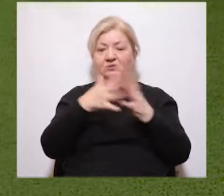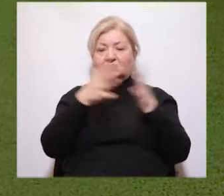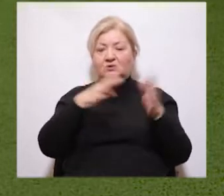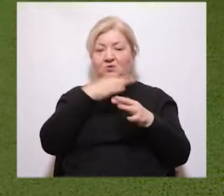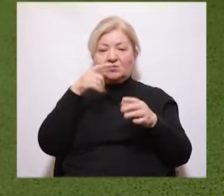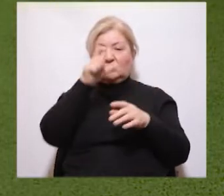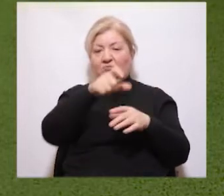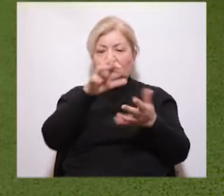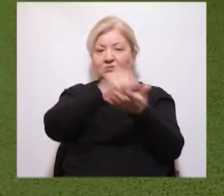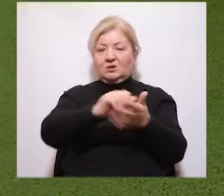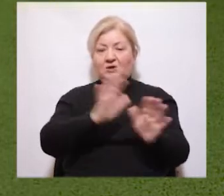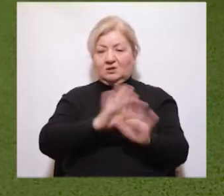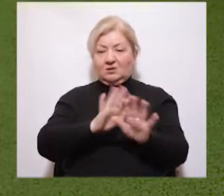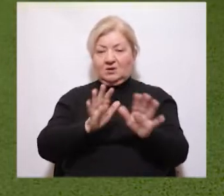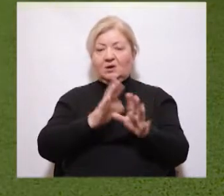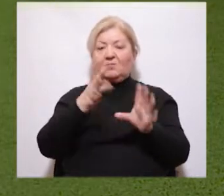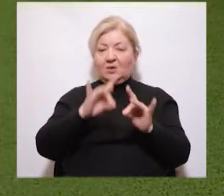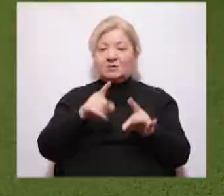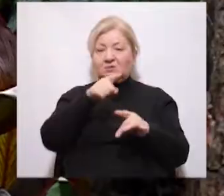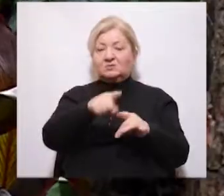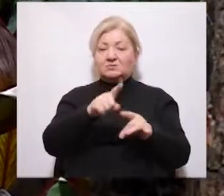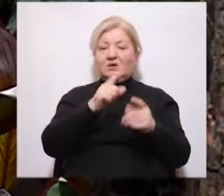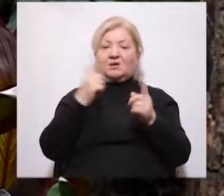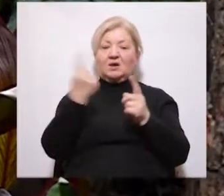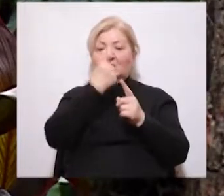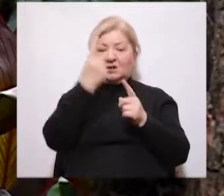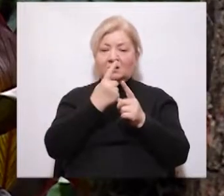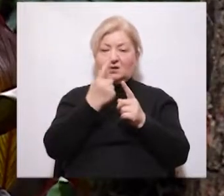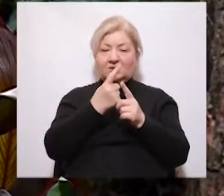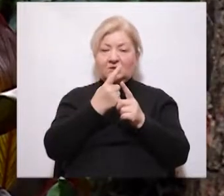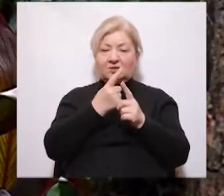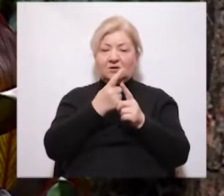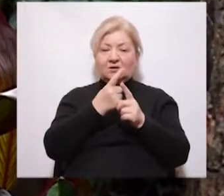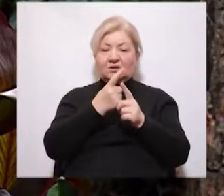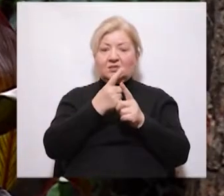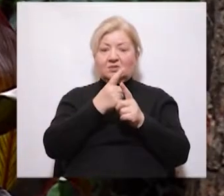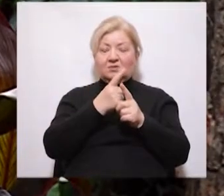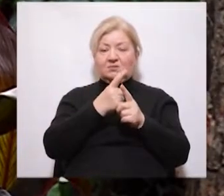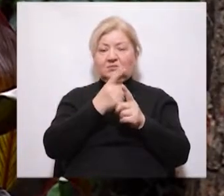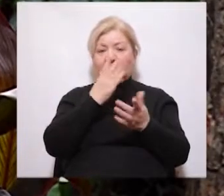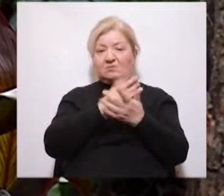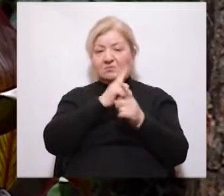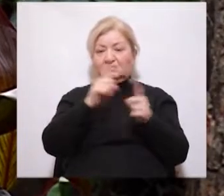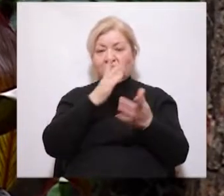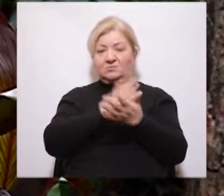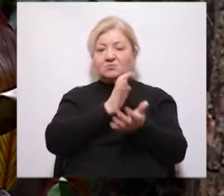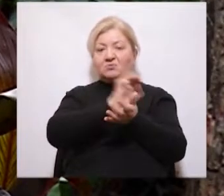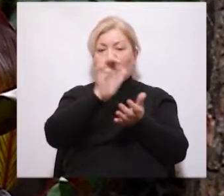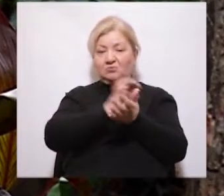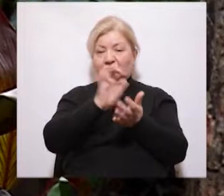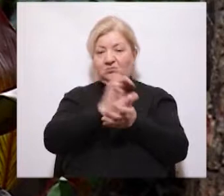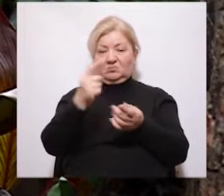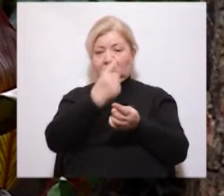დიდი რაოდენობით ადამიანები არ არიან დასაქმებულები, თუმცა იგი ერთ-ერთი ეფექტური არის სოფლის